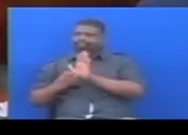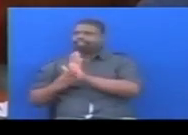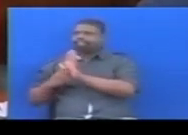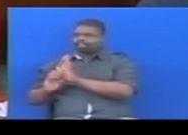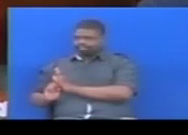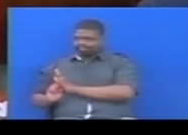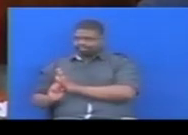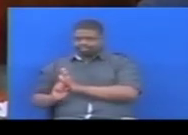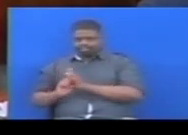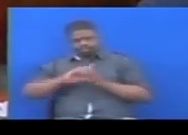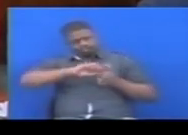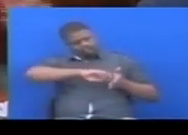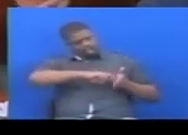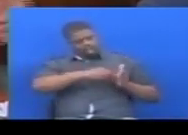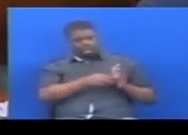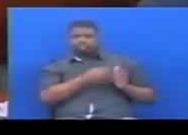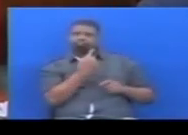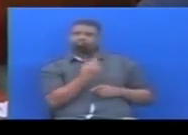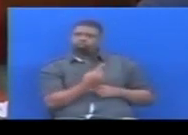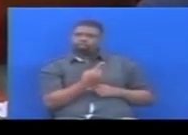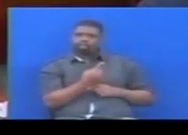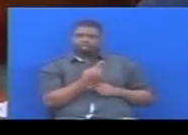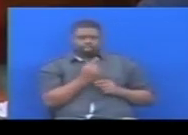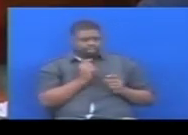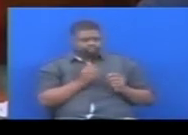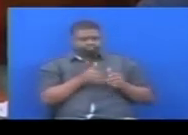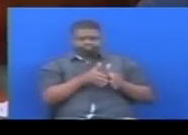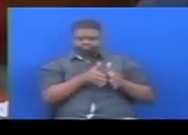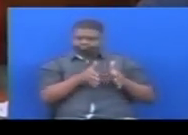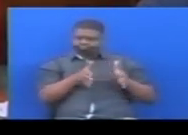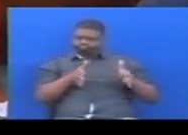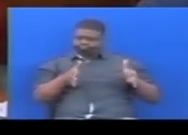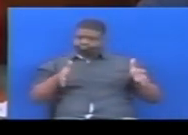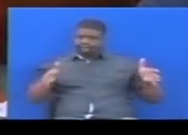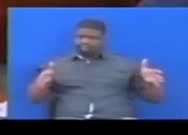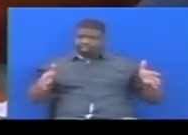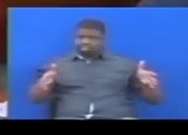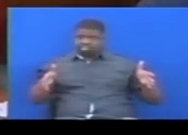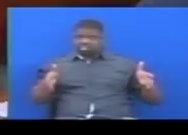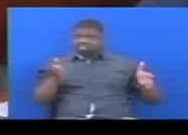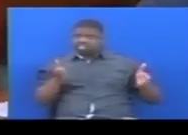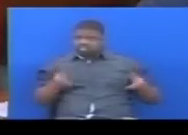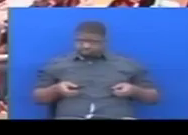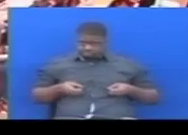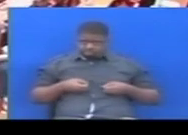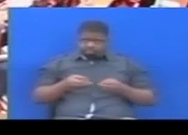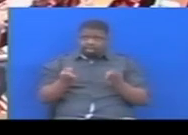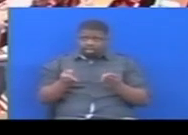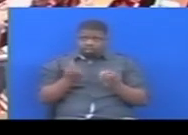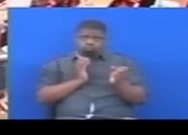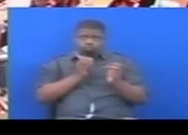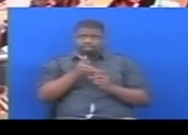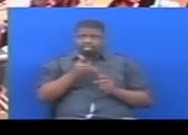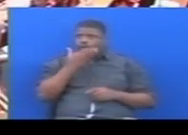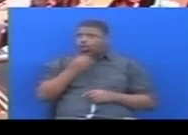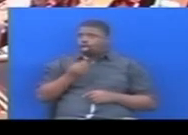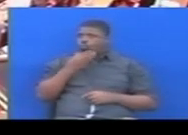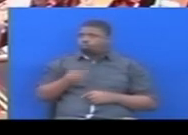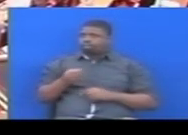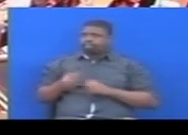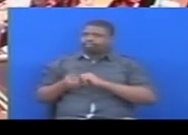sasa tunapanua wigo wa upimaji na hususan kulenga yale makundi ya wanaume ambao imekuwa ni changamoto kidogo. Kwa